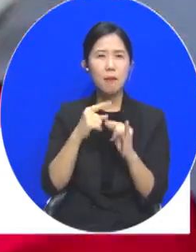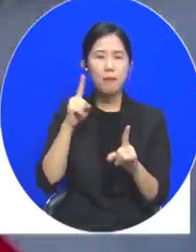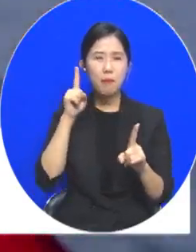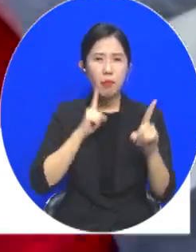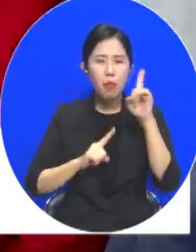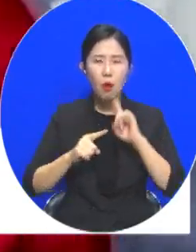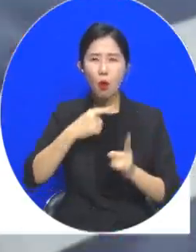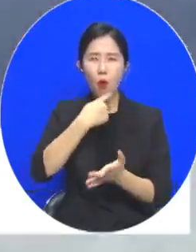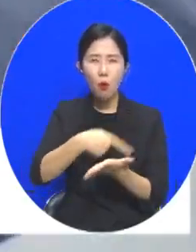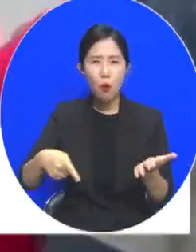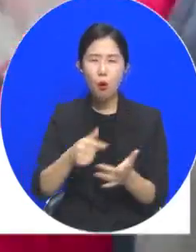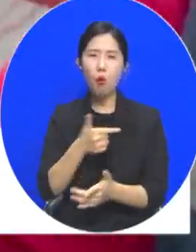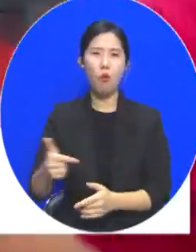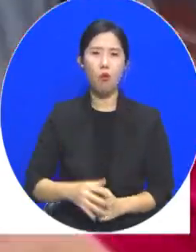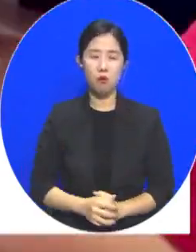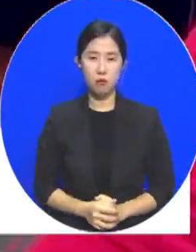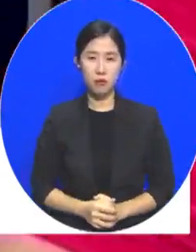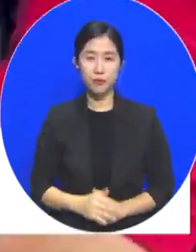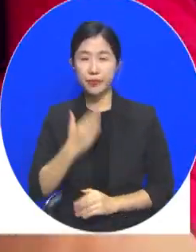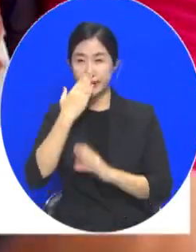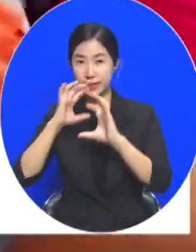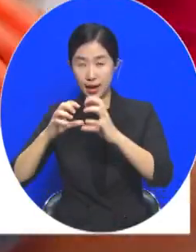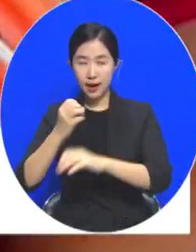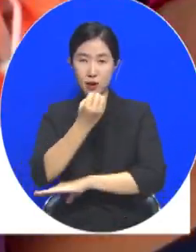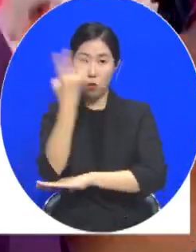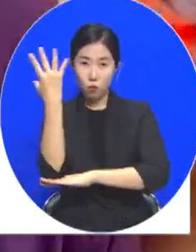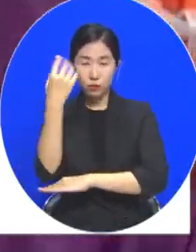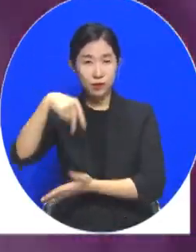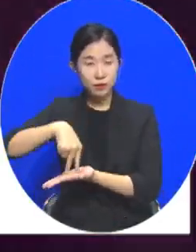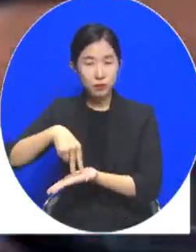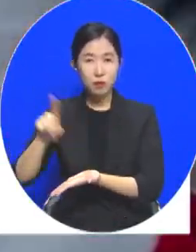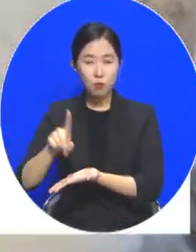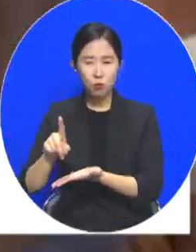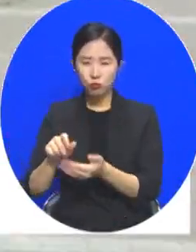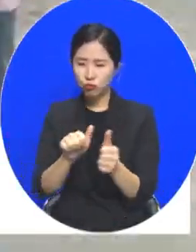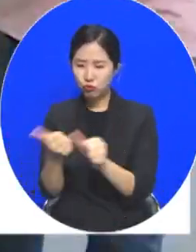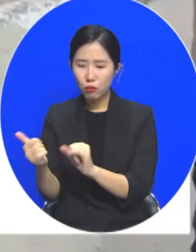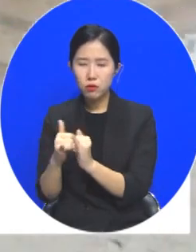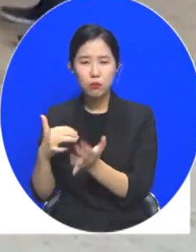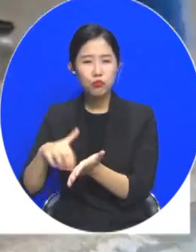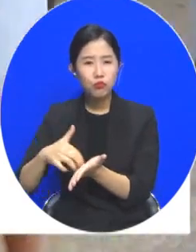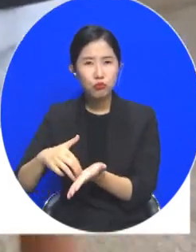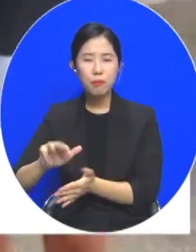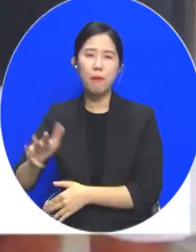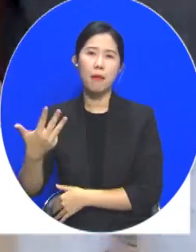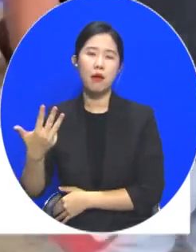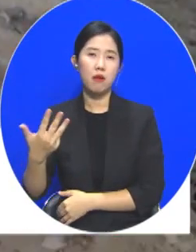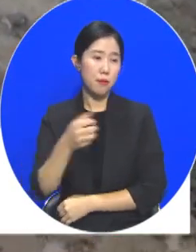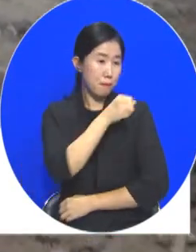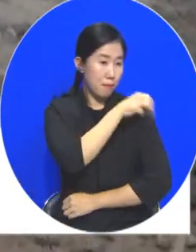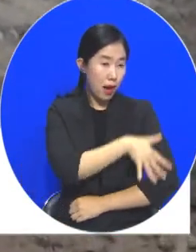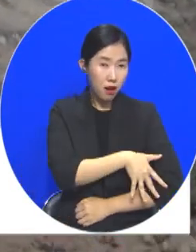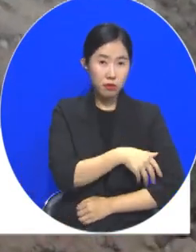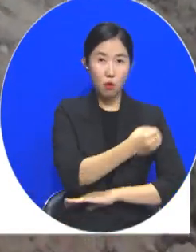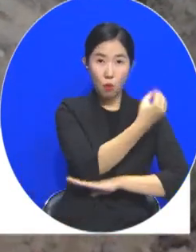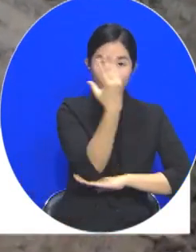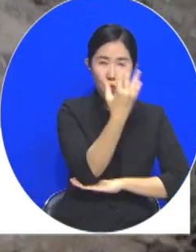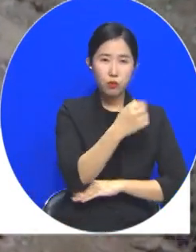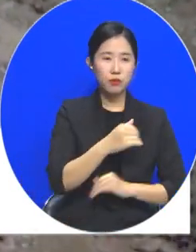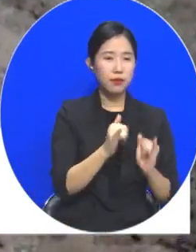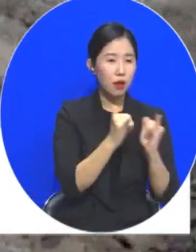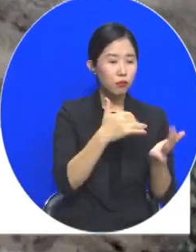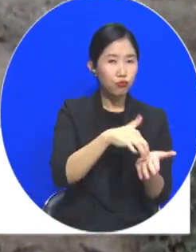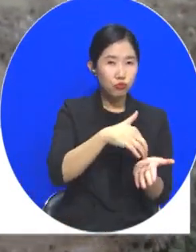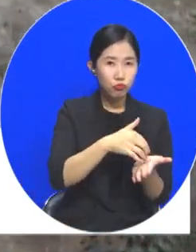급증하고 있습니다. 이스라엘 현지 언론은 이스라엘 측 사망자가 800명을 넘어섰다 전했고 팔레스타인에서도 600명이 넘게 숨지는